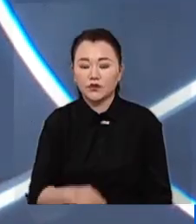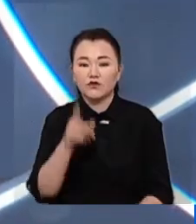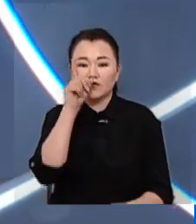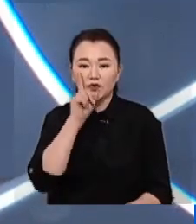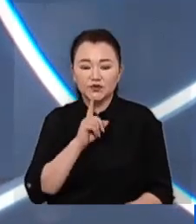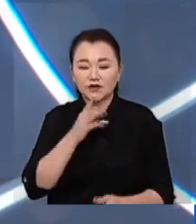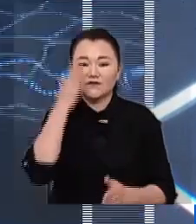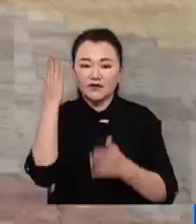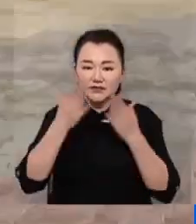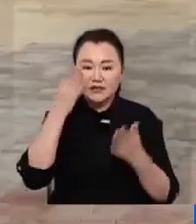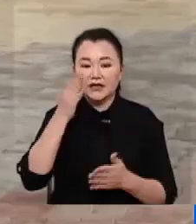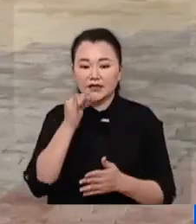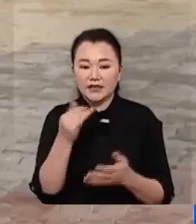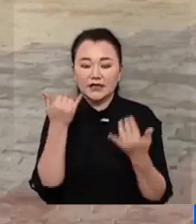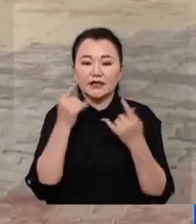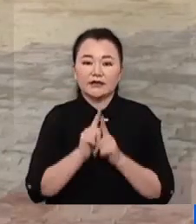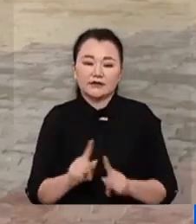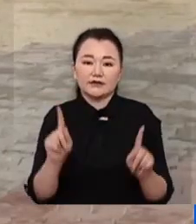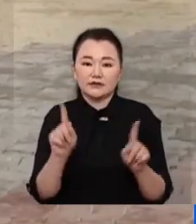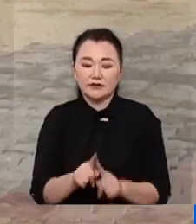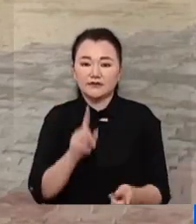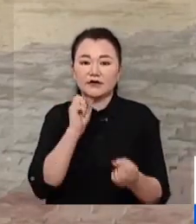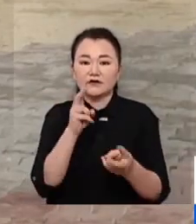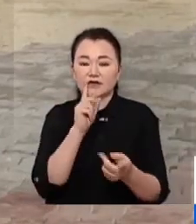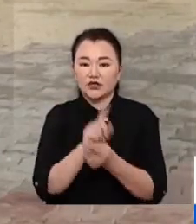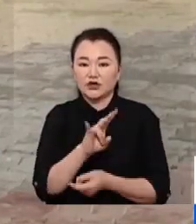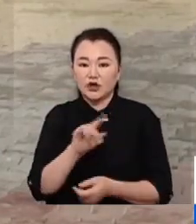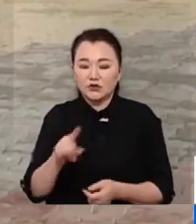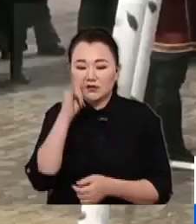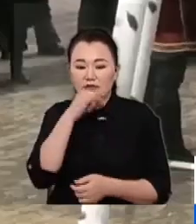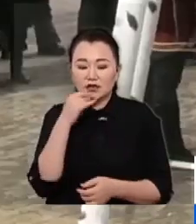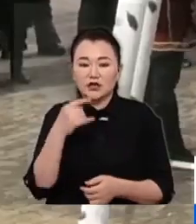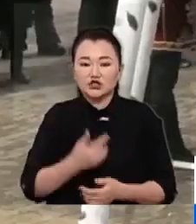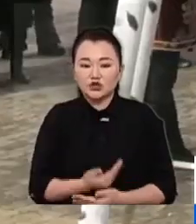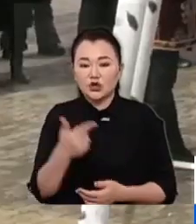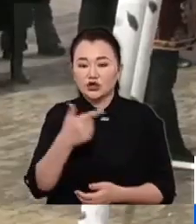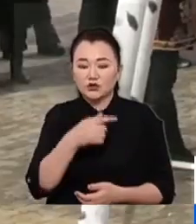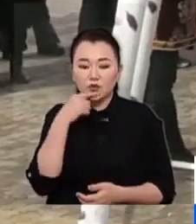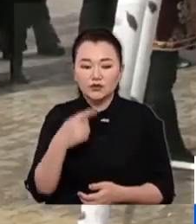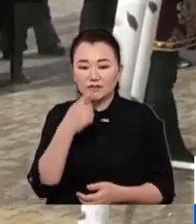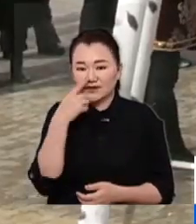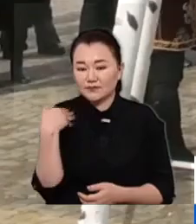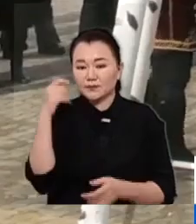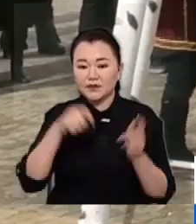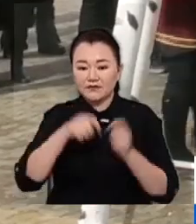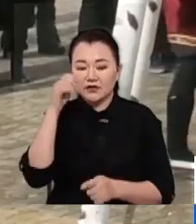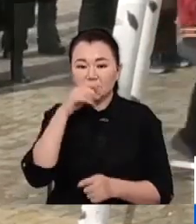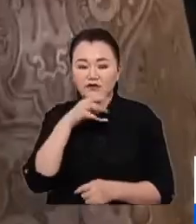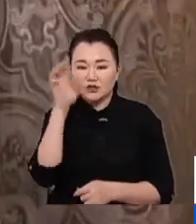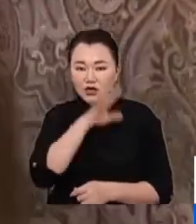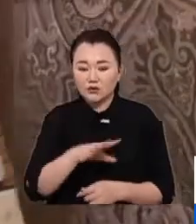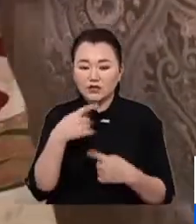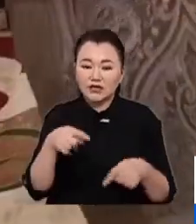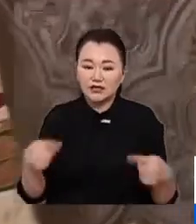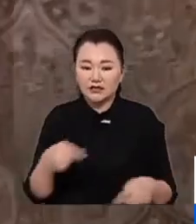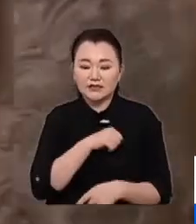Вкусно, весело и экзотично. Так встретили Наурыз в Казахстане граждане России, которые недавно прибыли в нашу страну. Некоторые из